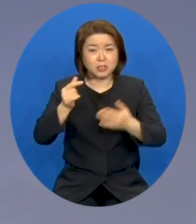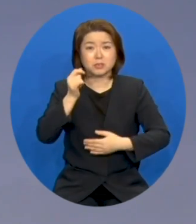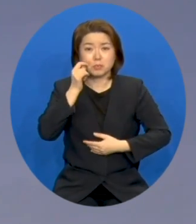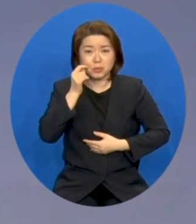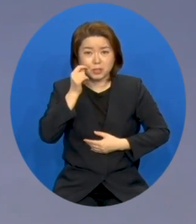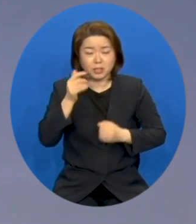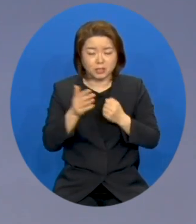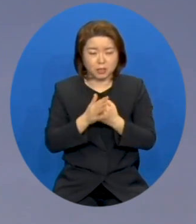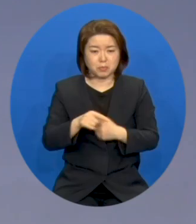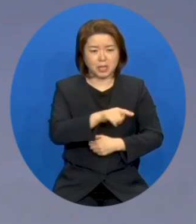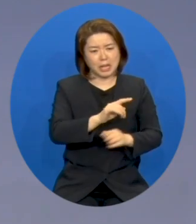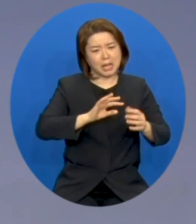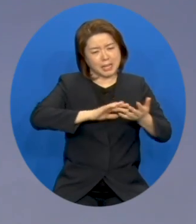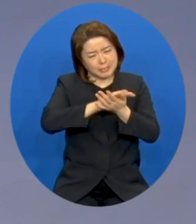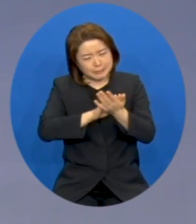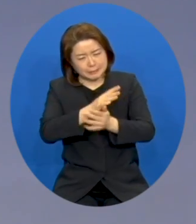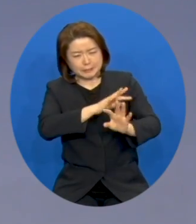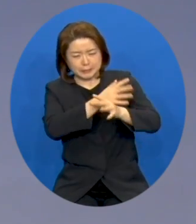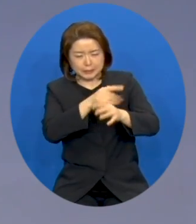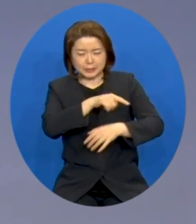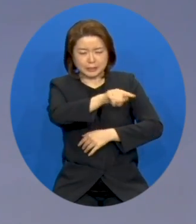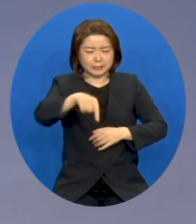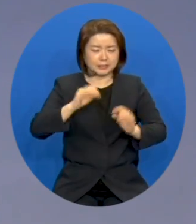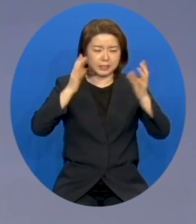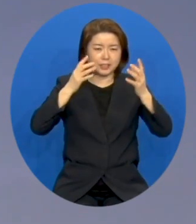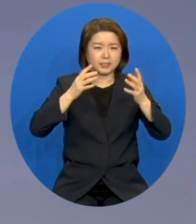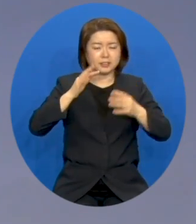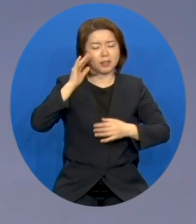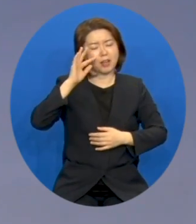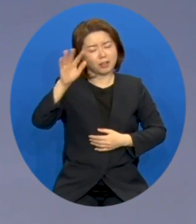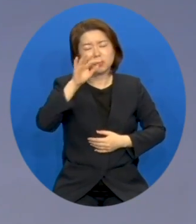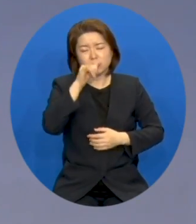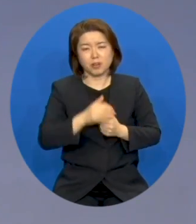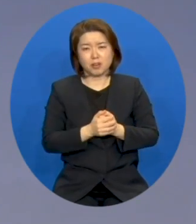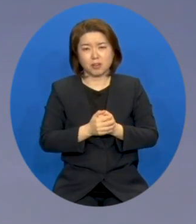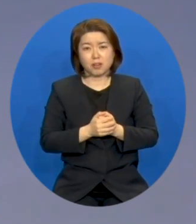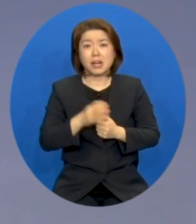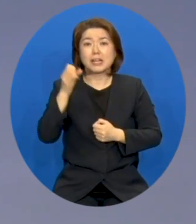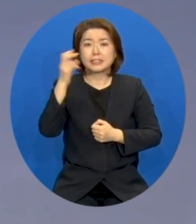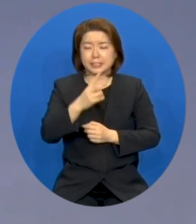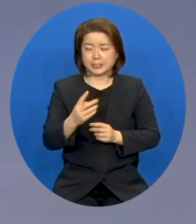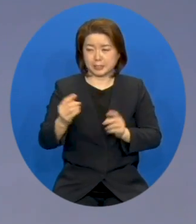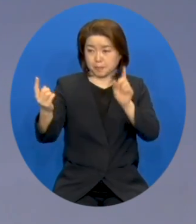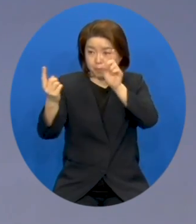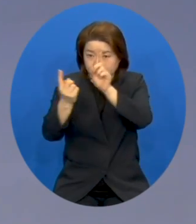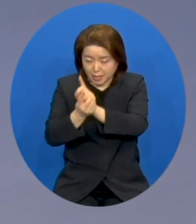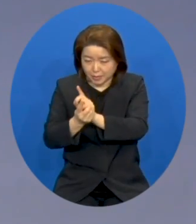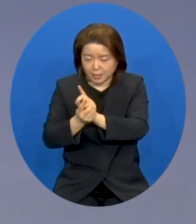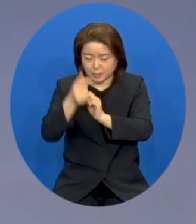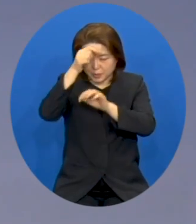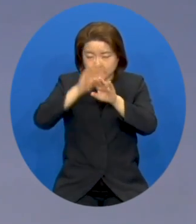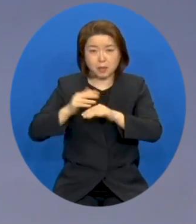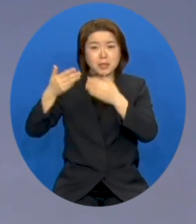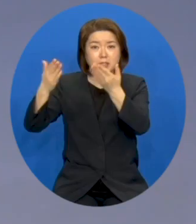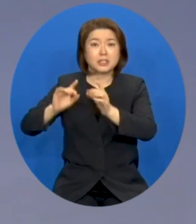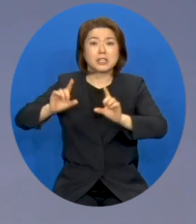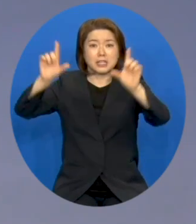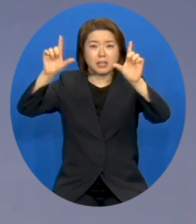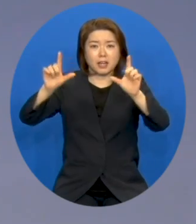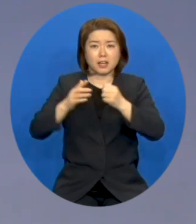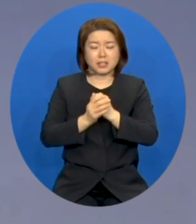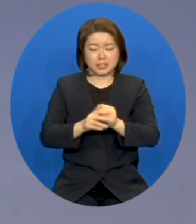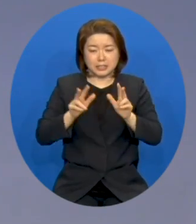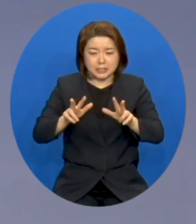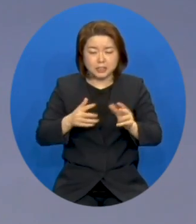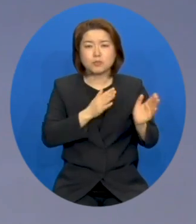떠들고 장난치던 아이들도 너무 그립다는 거예요. 그러면서 이제 다시 만나서 예배할 날, 그날을